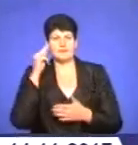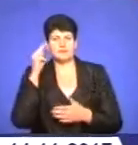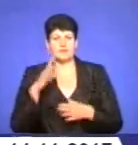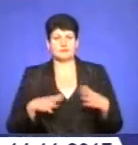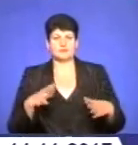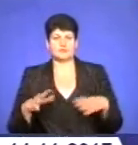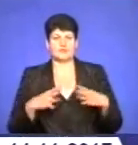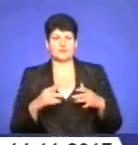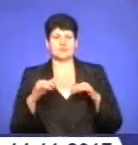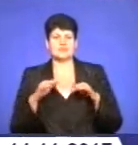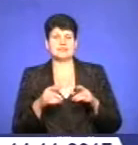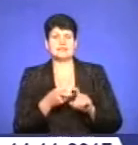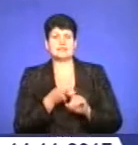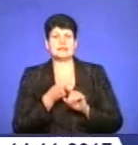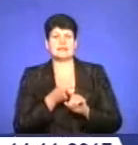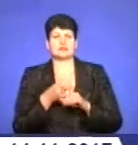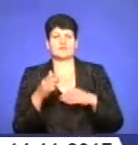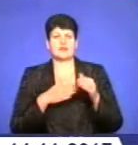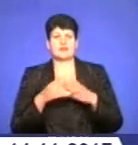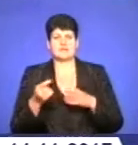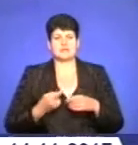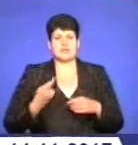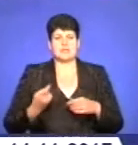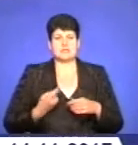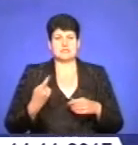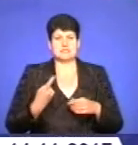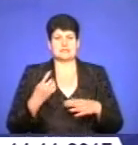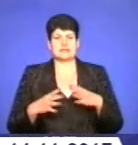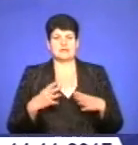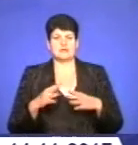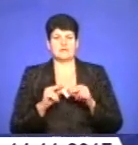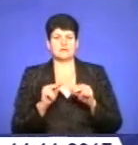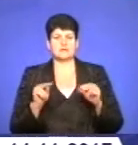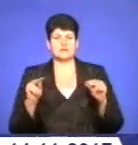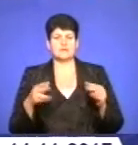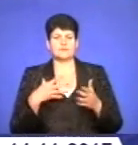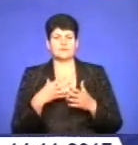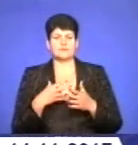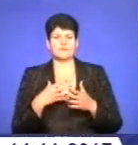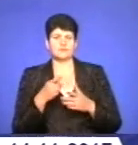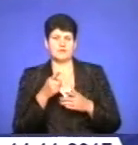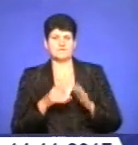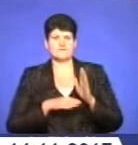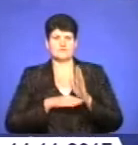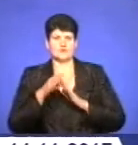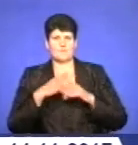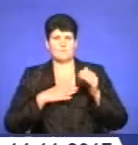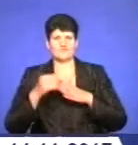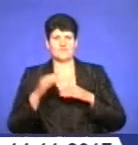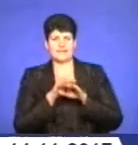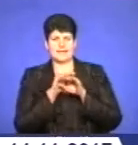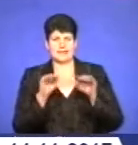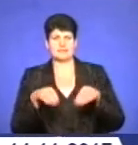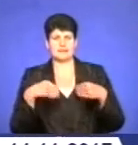навчально-тренувального процесу залежить від кваліфікації та майстерності тренерів-викладачів. У свою чергу, їх високий професійний рівень